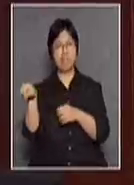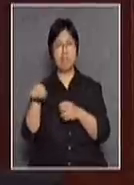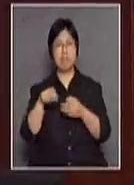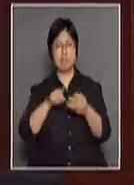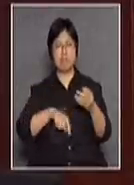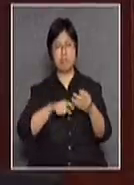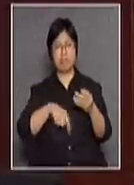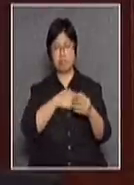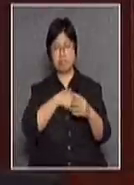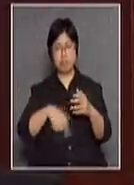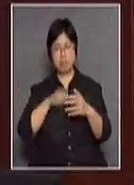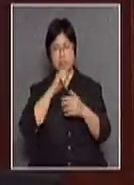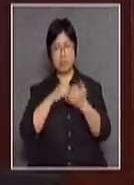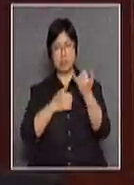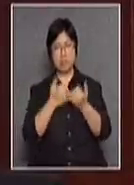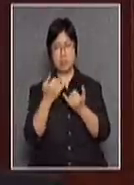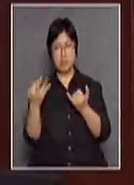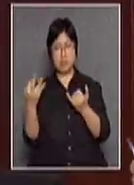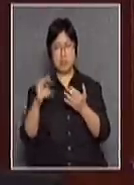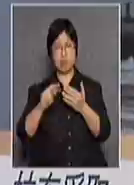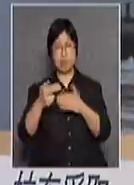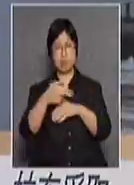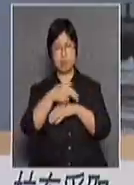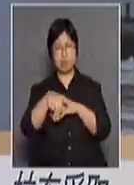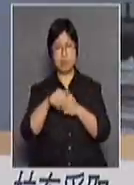議員，請你動議第663項修正案。